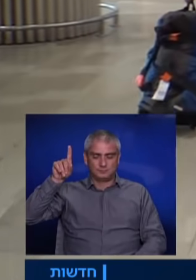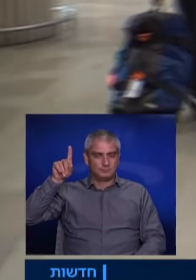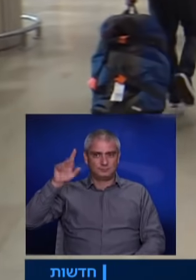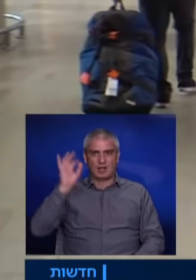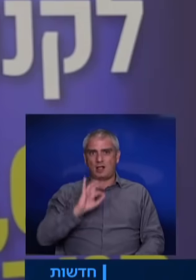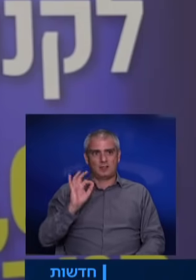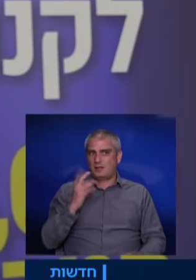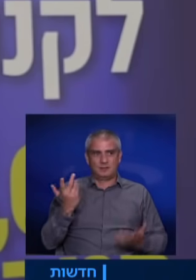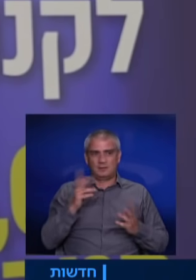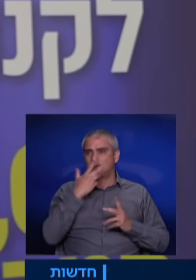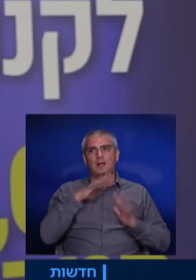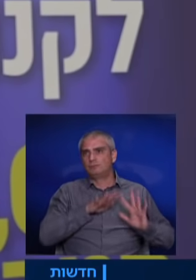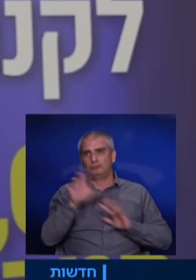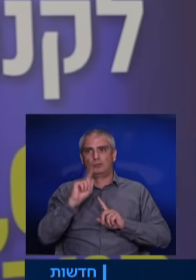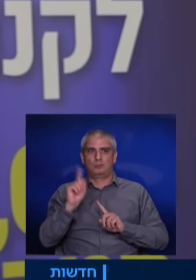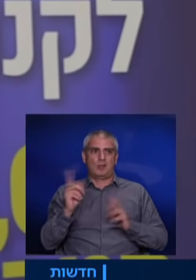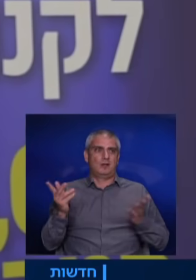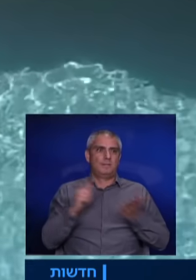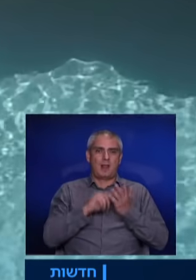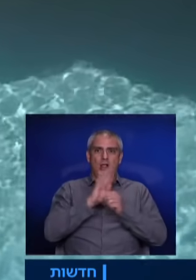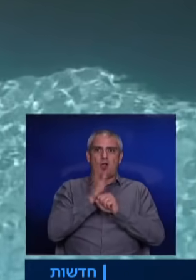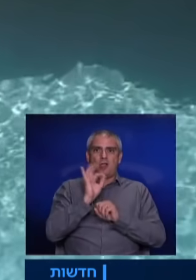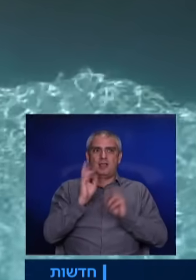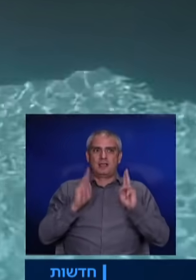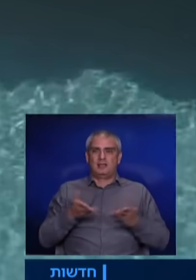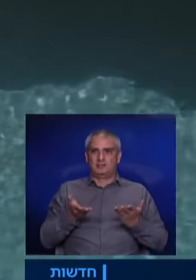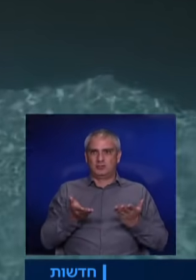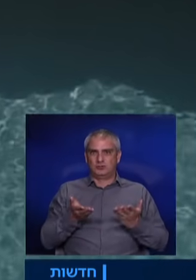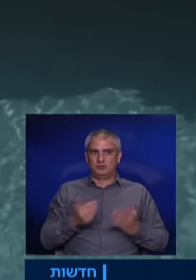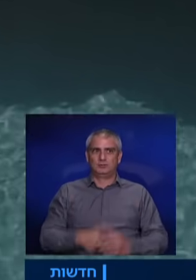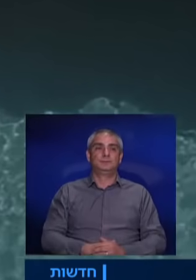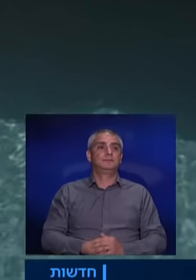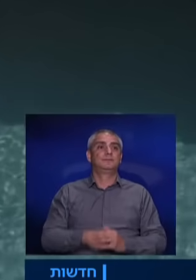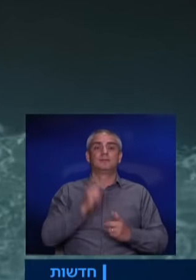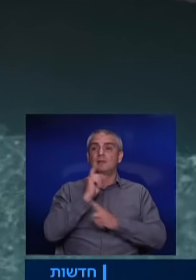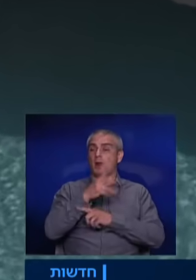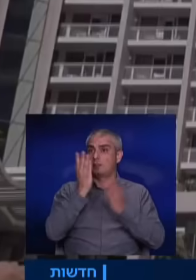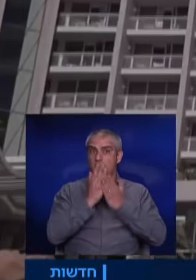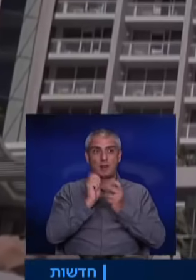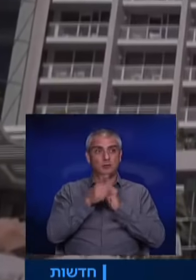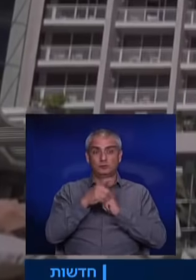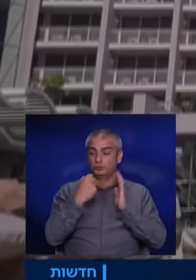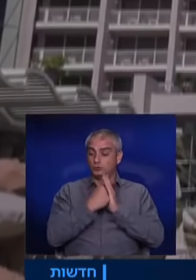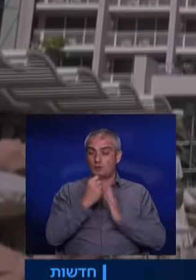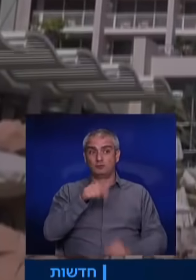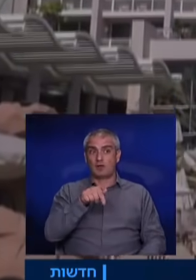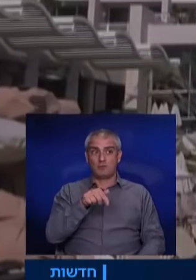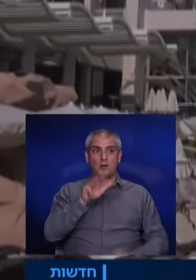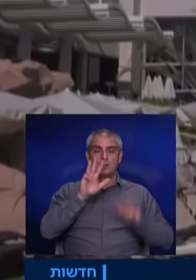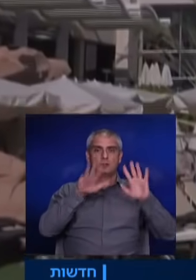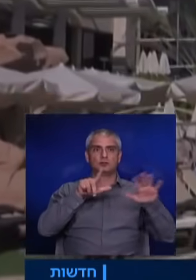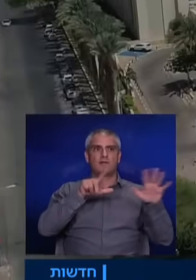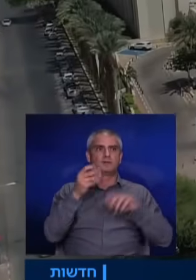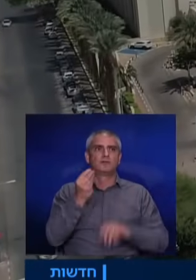עדיין לא רואים נהירה של הישראלים, הקורונה עדיין פה. בדן אילת למשל תשלמו בסוף השבוע